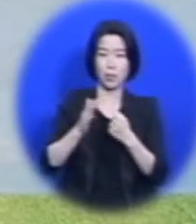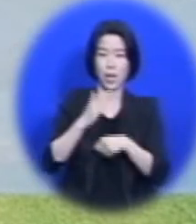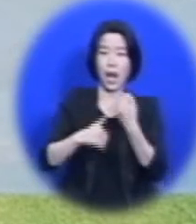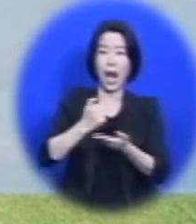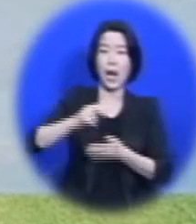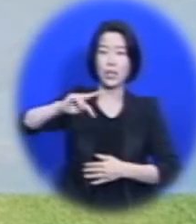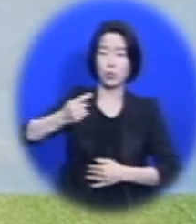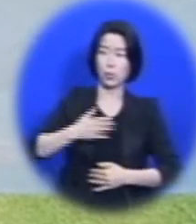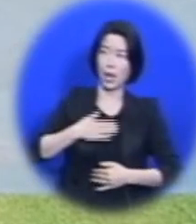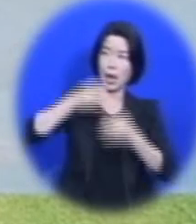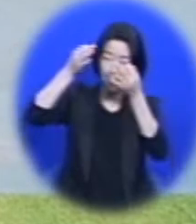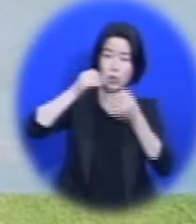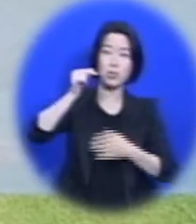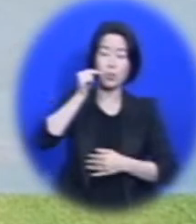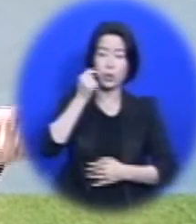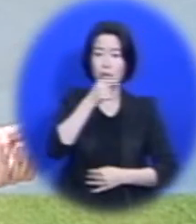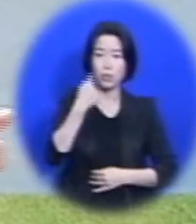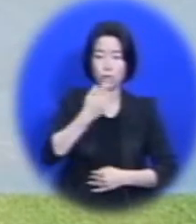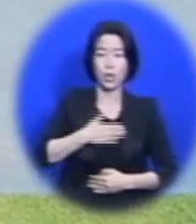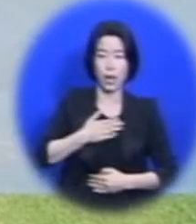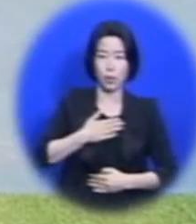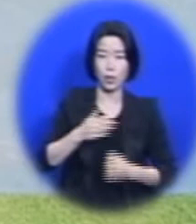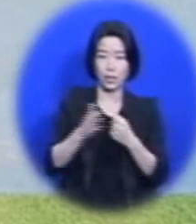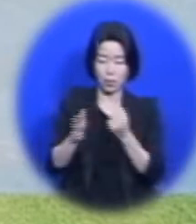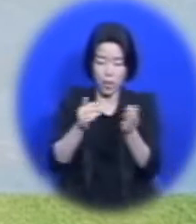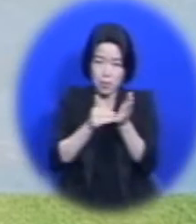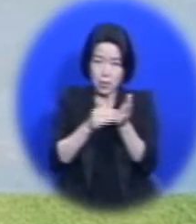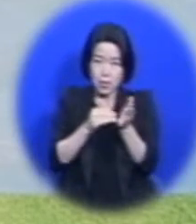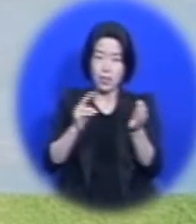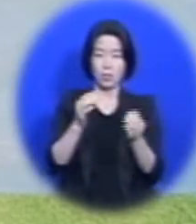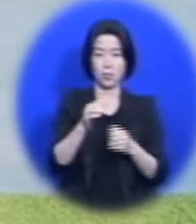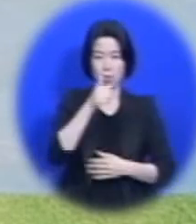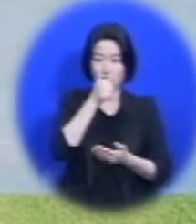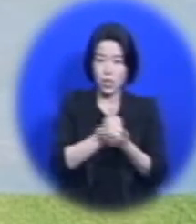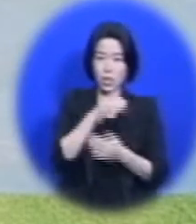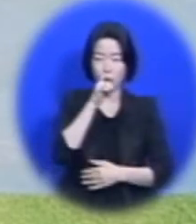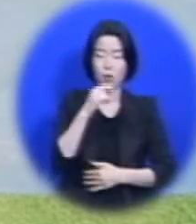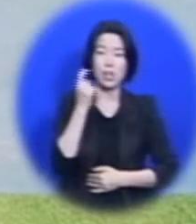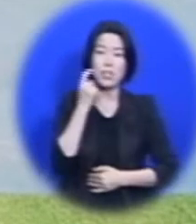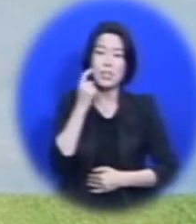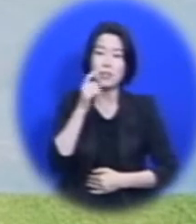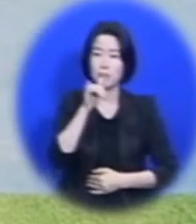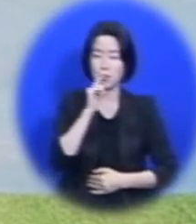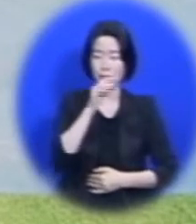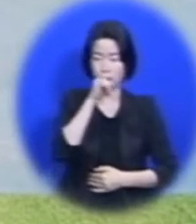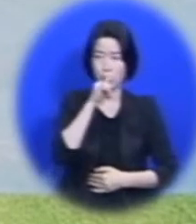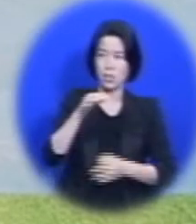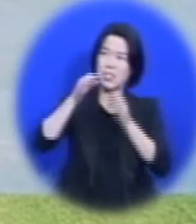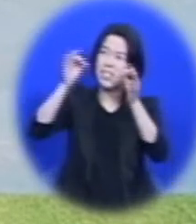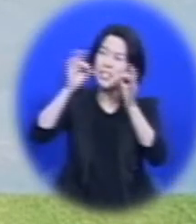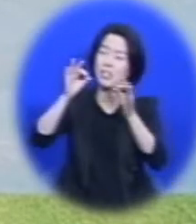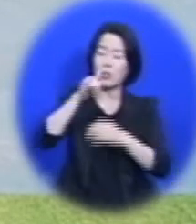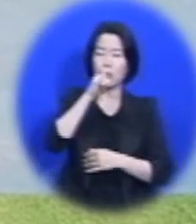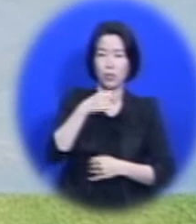줄로 생각하고 그래서 은밀한 죄도 짓고 거짓말도 하고 소리도 지르고 그리고